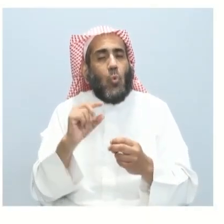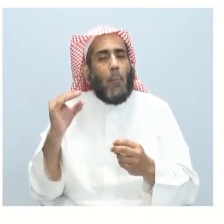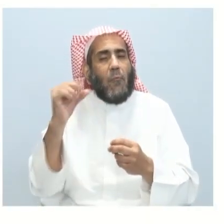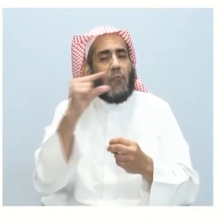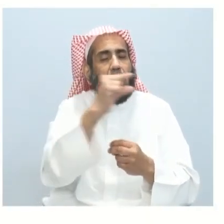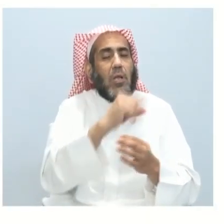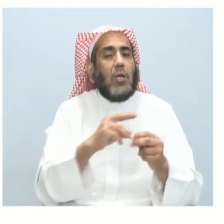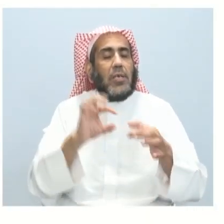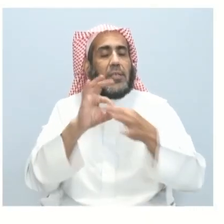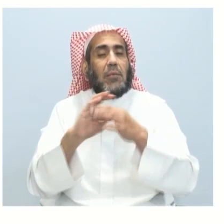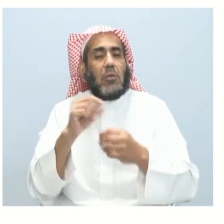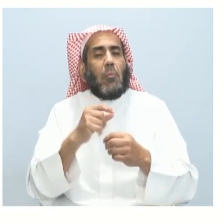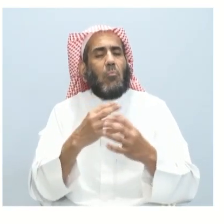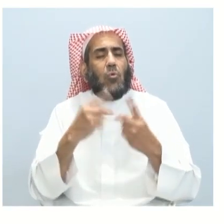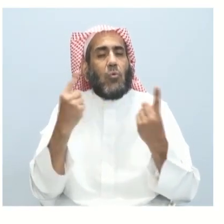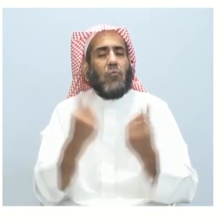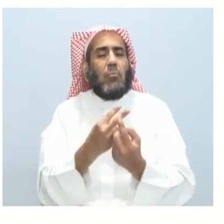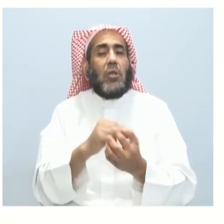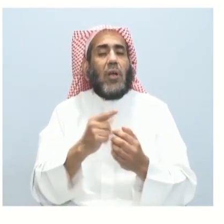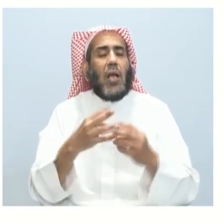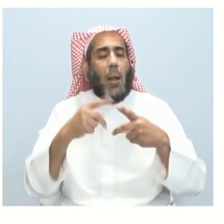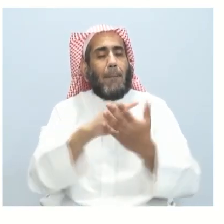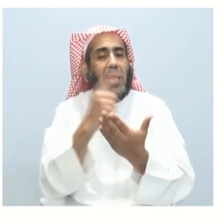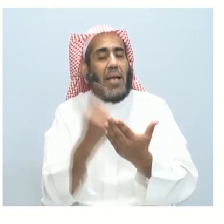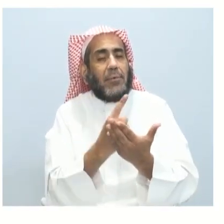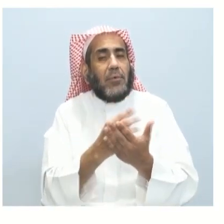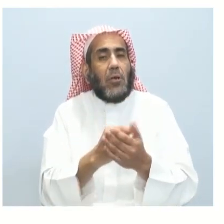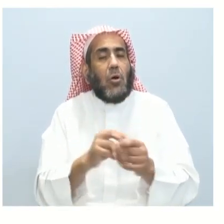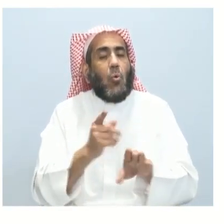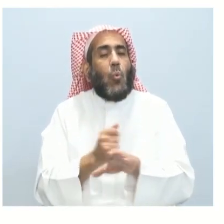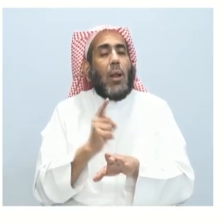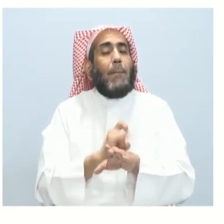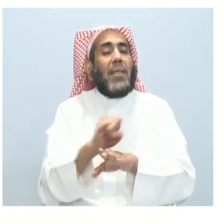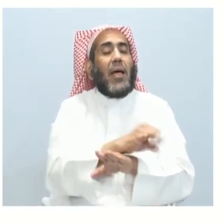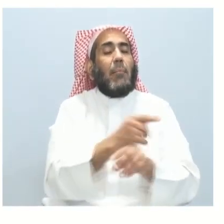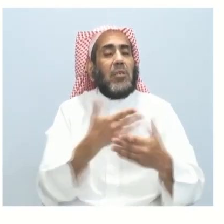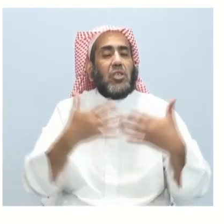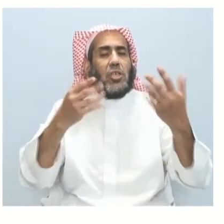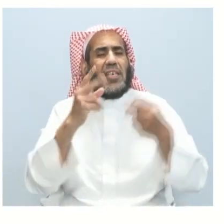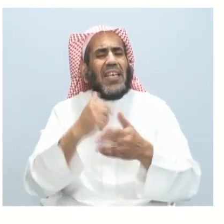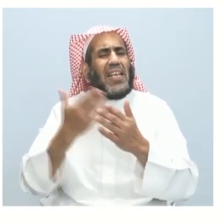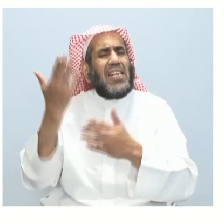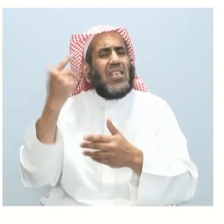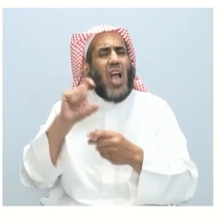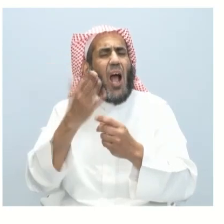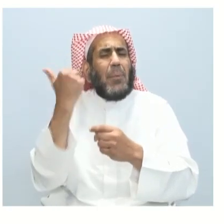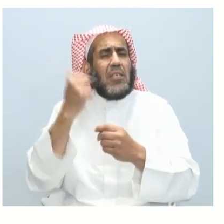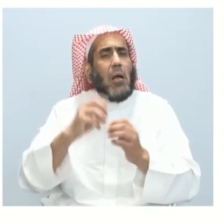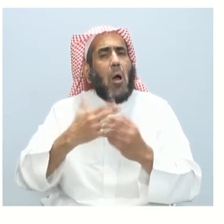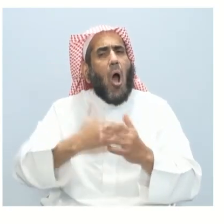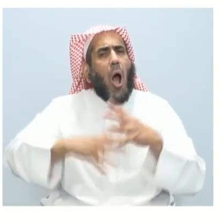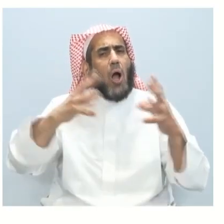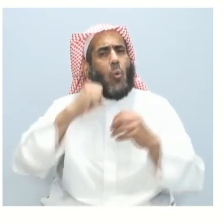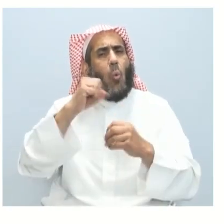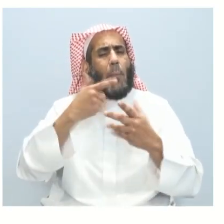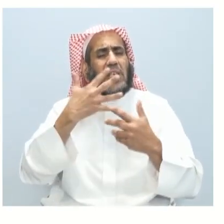وايضا ترتبط الجزاله بظروف ايضا مختلفه كالبي والمذهب الشعري والشعر الشعر الجاهلي اكثر مثلا من الشعر الحديث